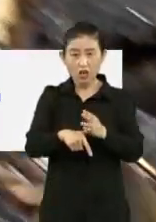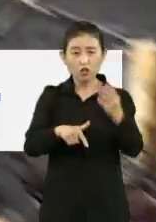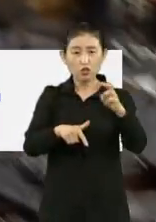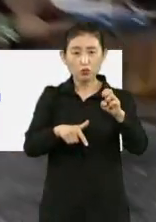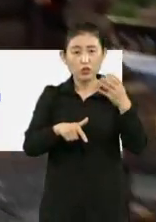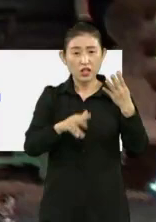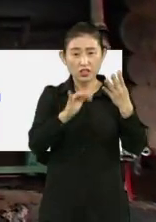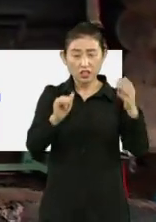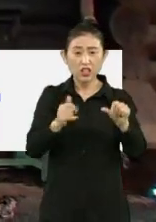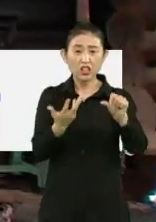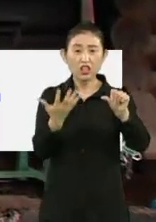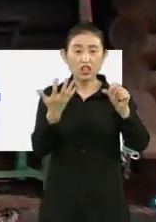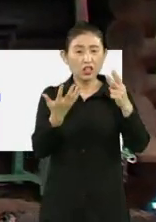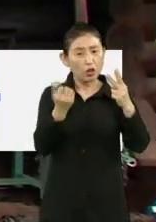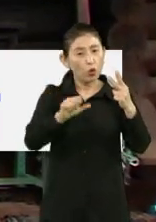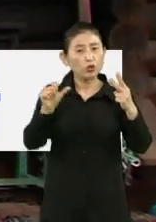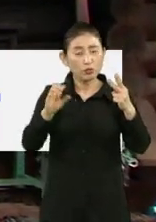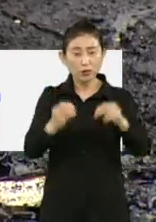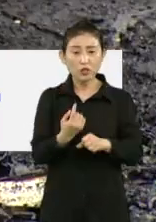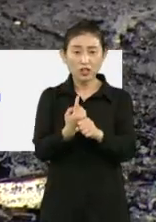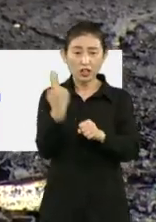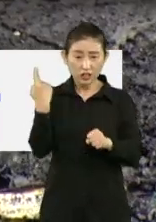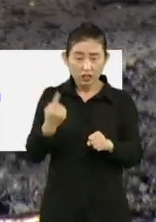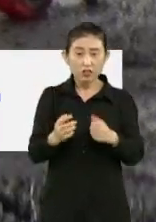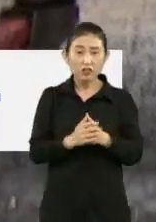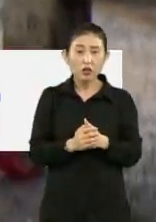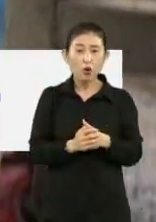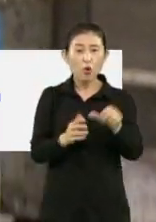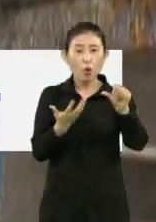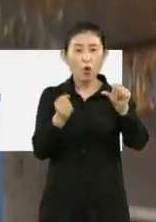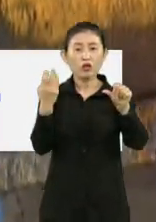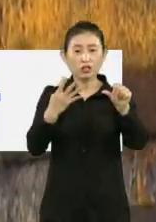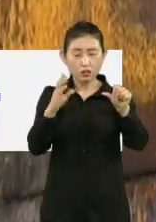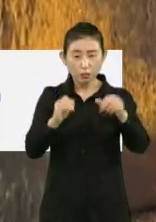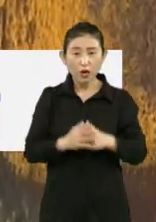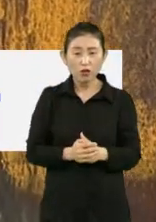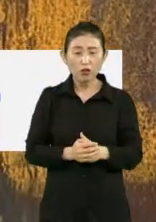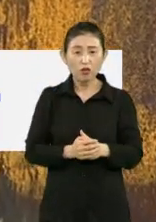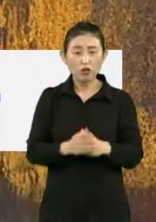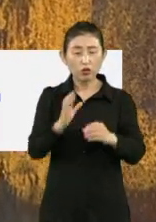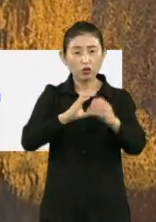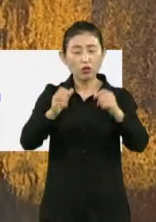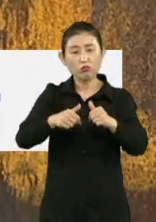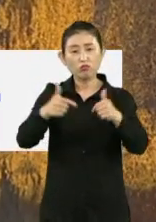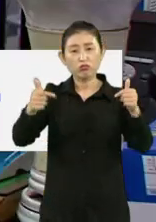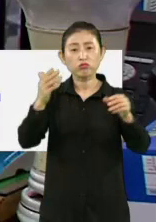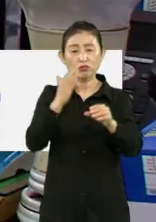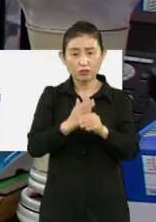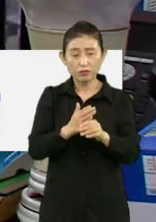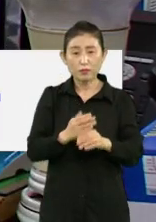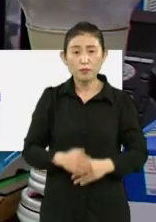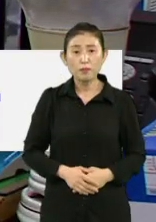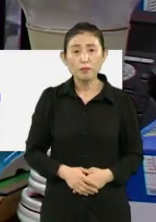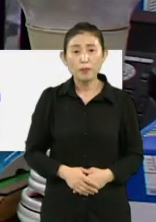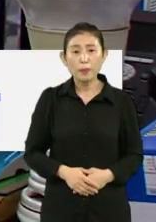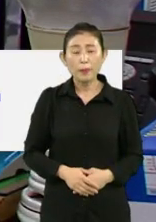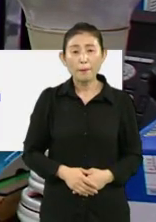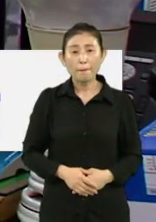2억 5천만 원에서 지난해 83건 5억 4천만 원에 이어 뚜렷한 증가세를 보이고 있다고